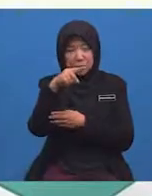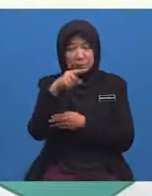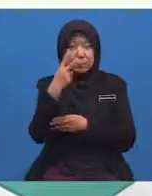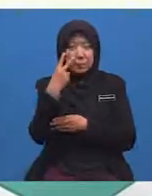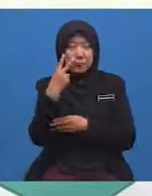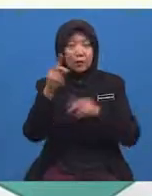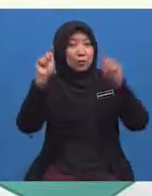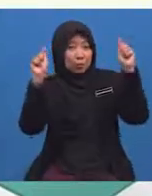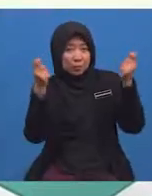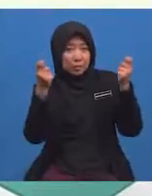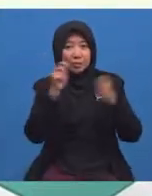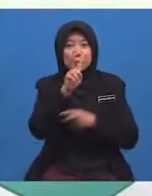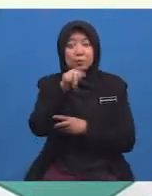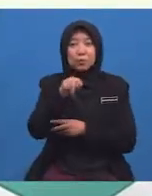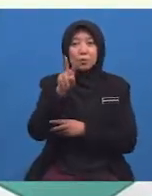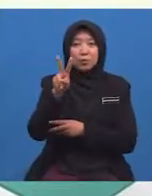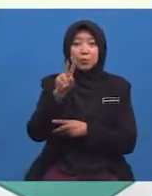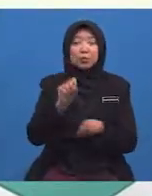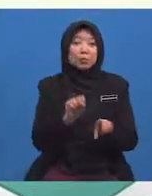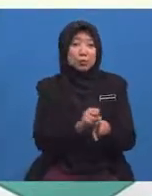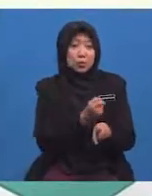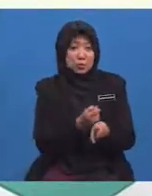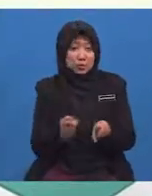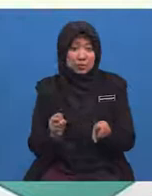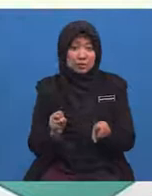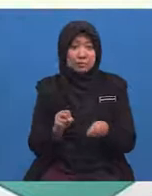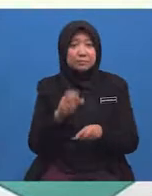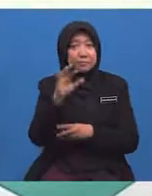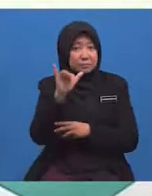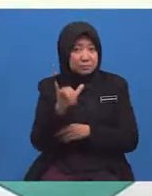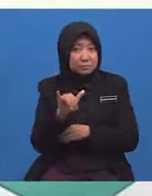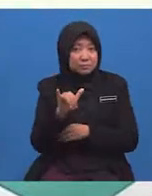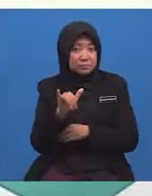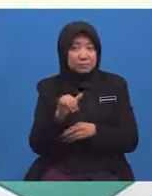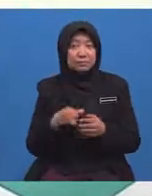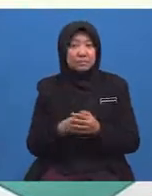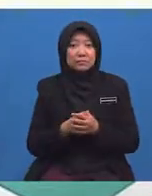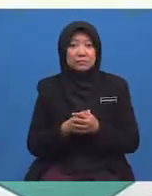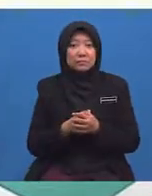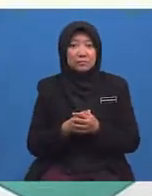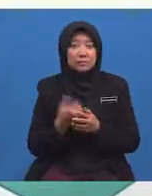topik 2.2 iaitu sosial yang terdiri daripada